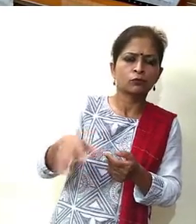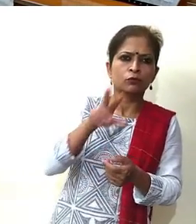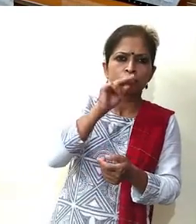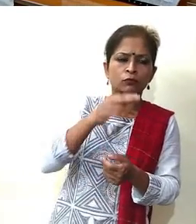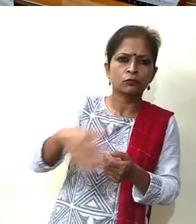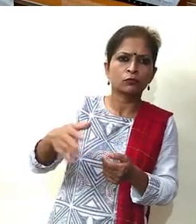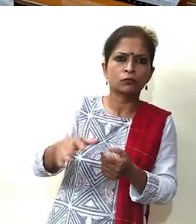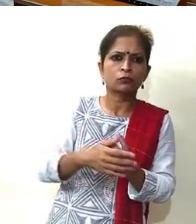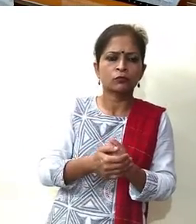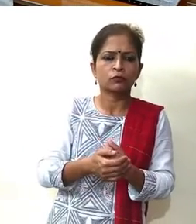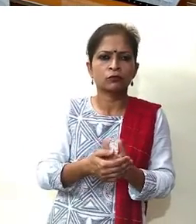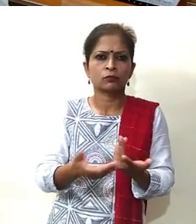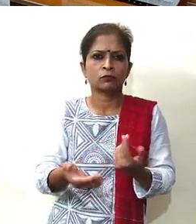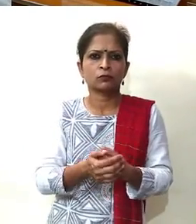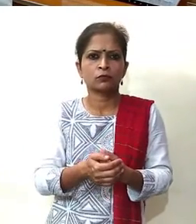बगलो,